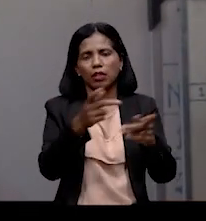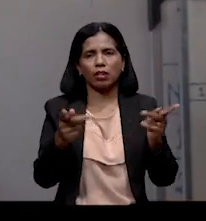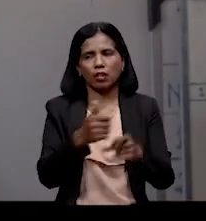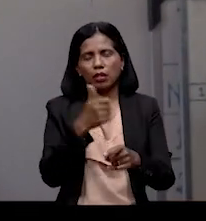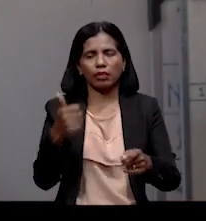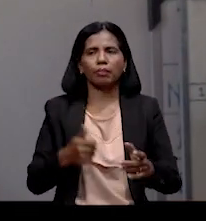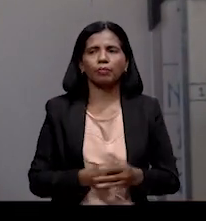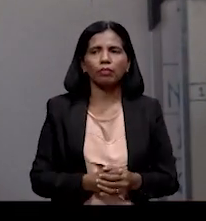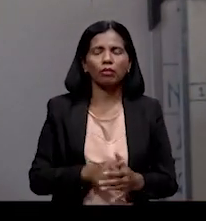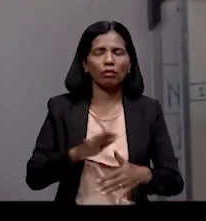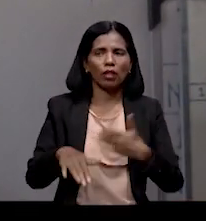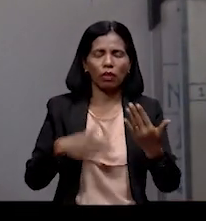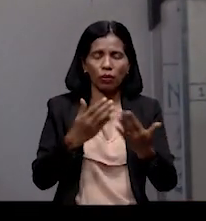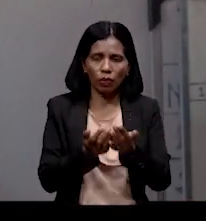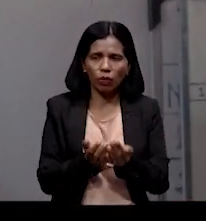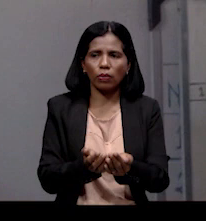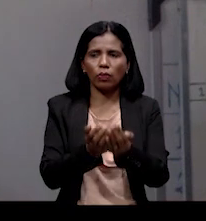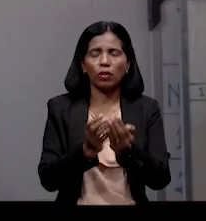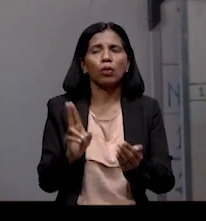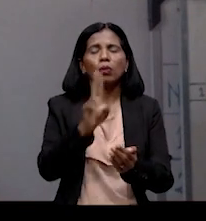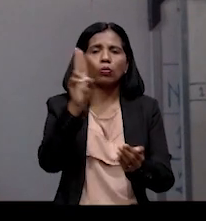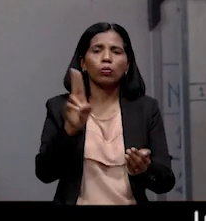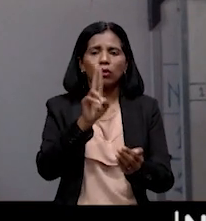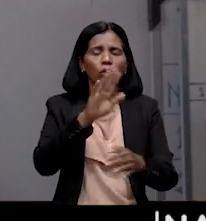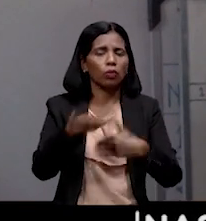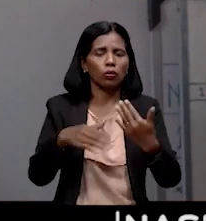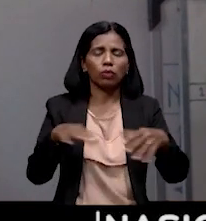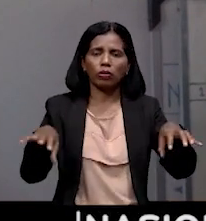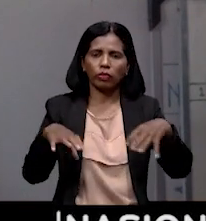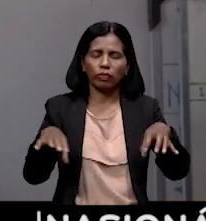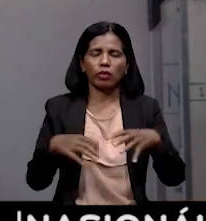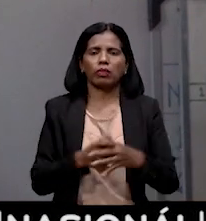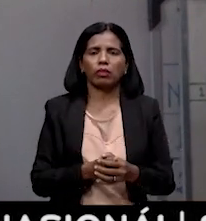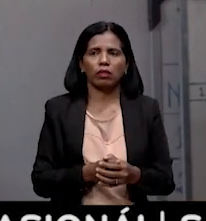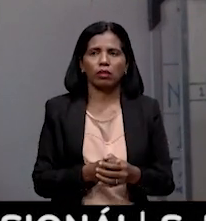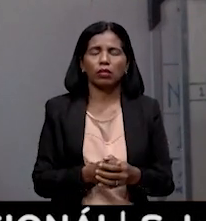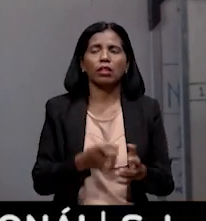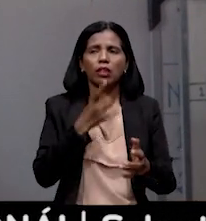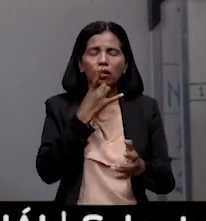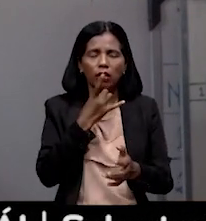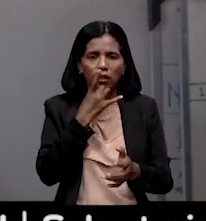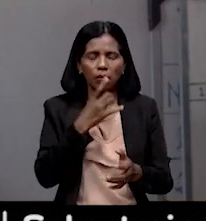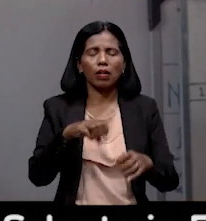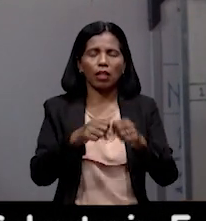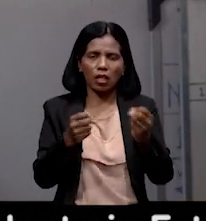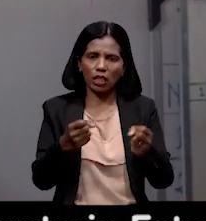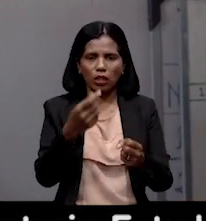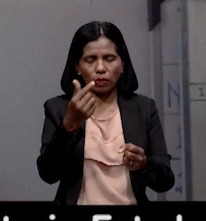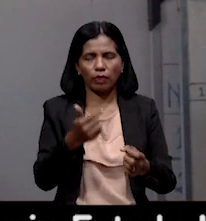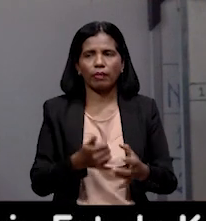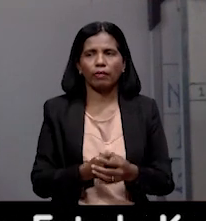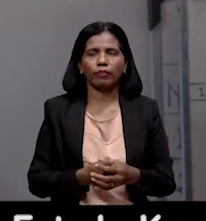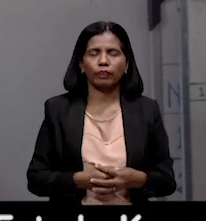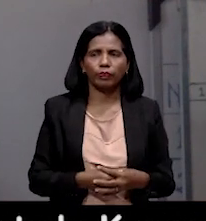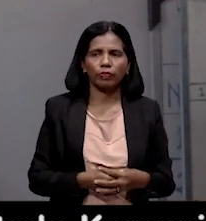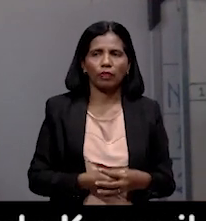navigasaun hotu rone niniane uza hotu be sistema gestaun elektriku nema eru iha. Musu error itu nabe